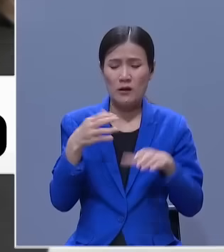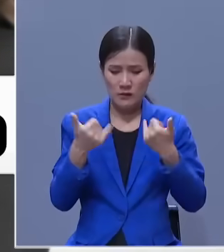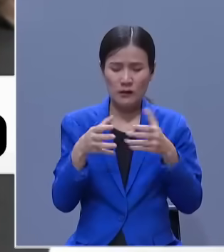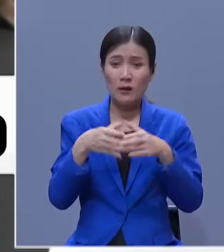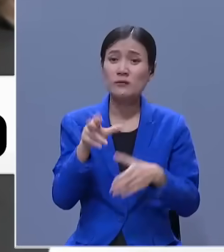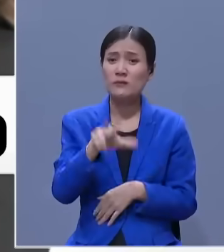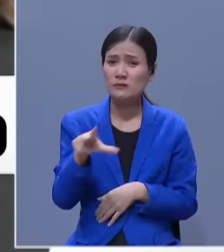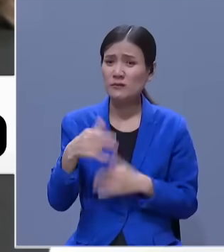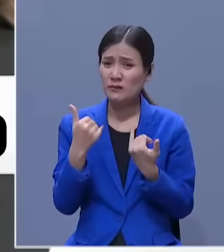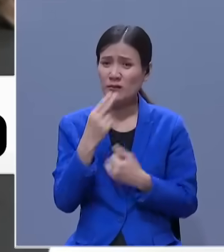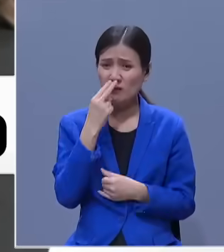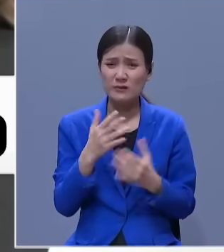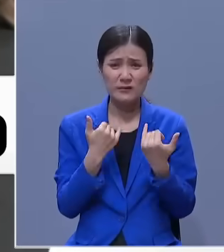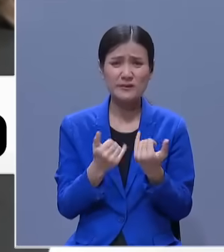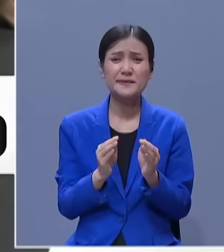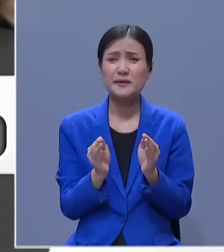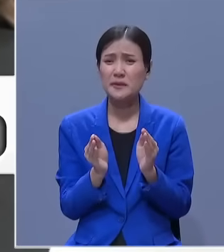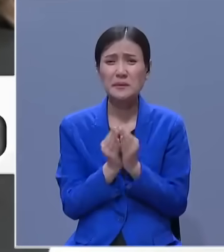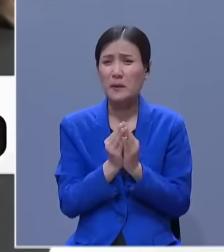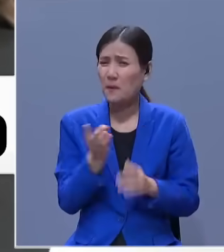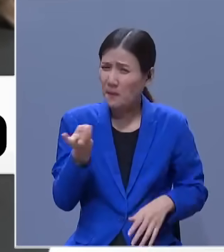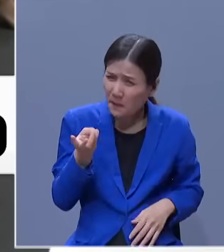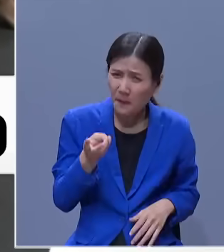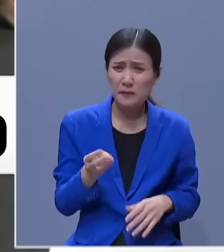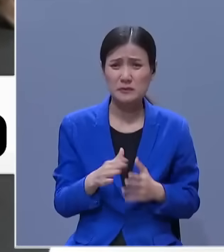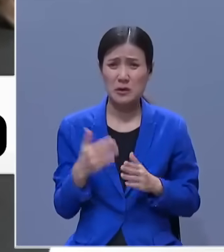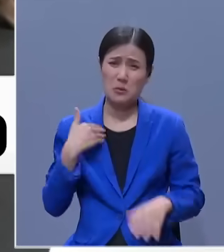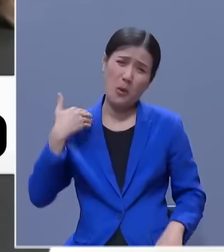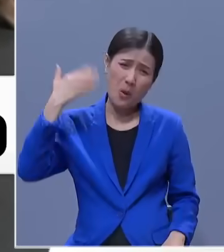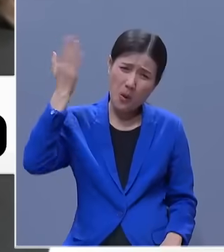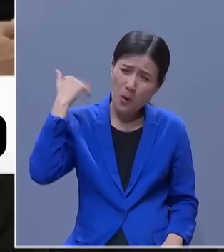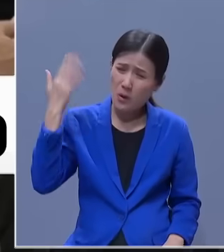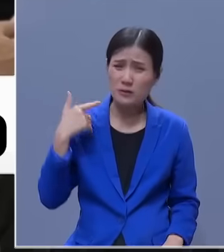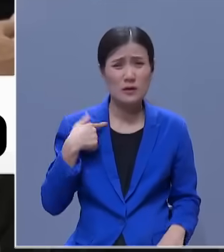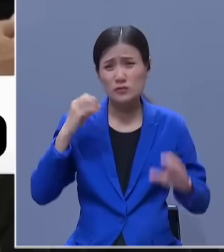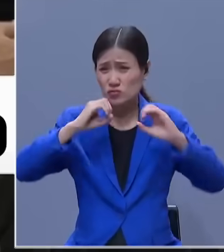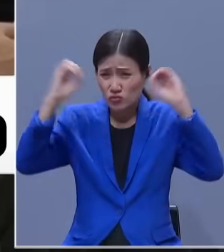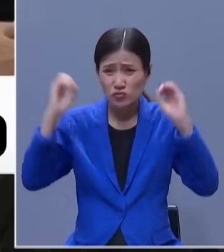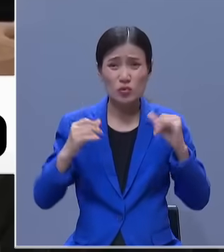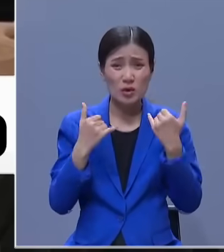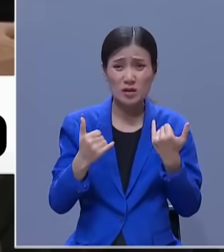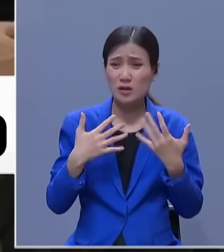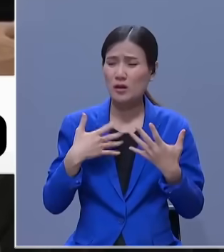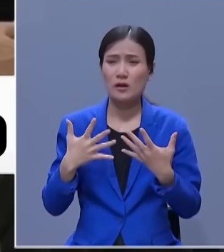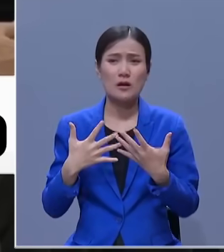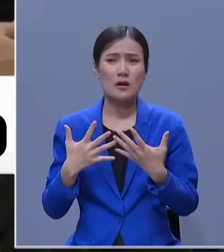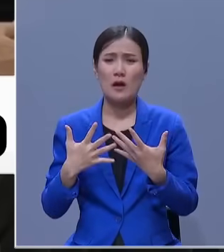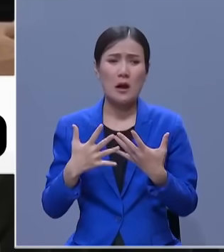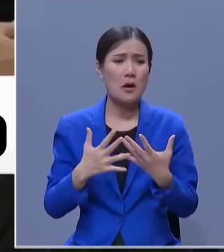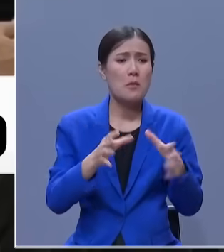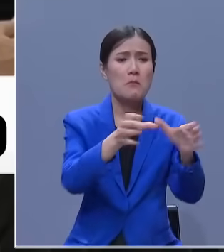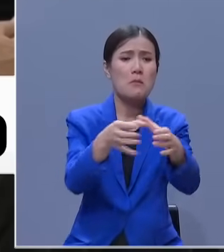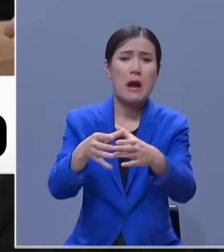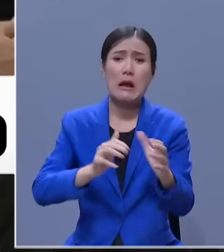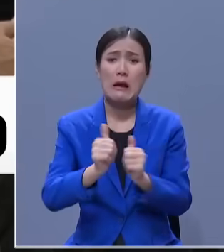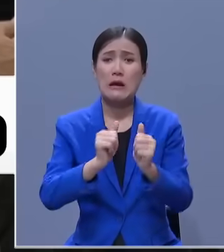อกเพื่อไทยไม่เคยตกต่ำขนาดนี้แล้วก็ไม่เคยเจอคู่แข่งคล้ายกับพรรคก้าวไกลที่เป็นคนรุ่นใหม่ดังนั้นก็ต้